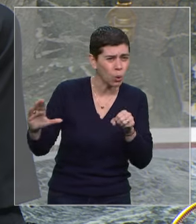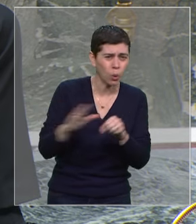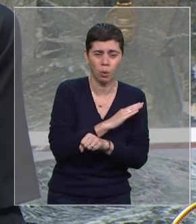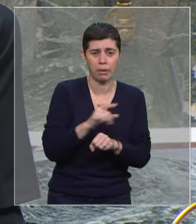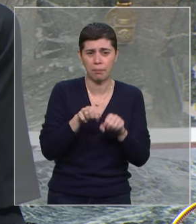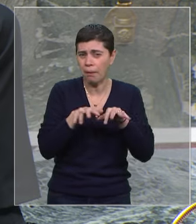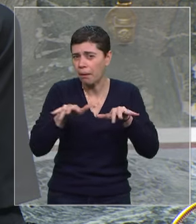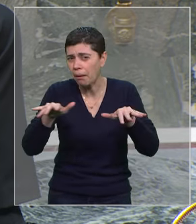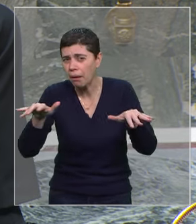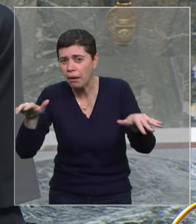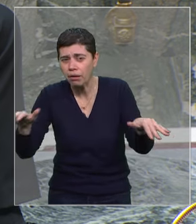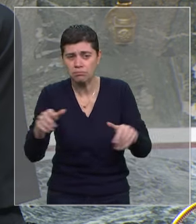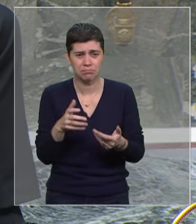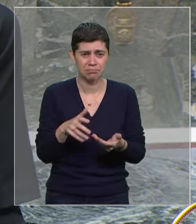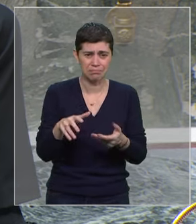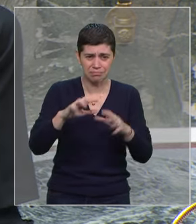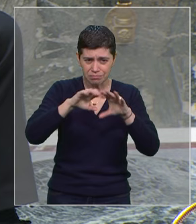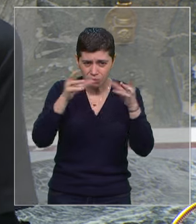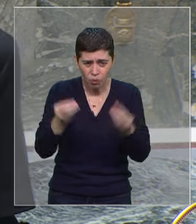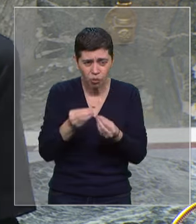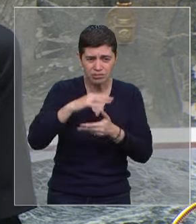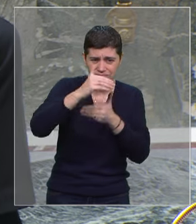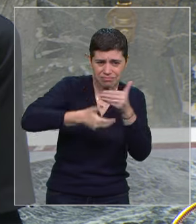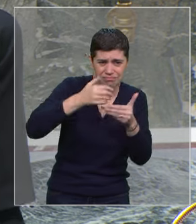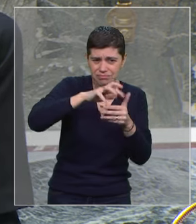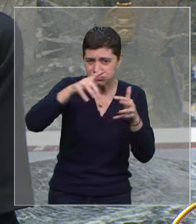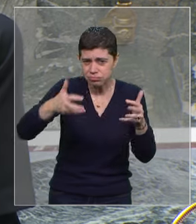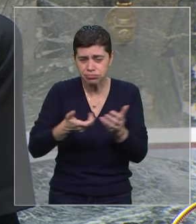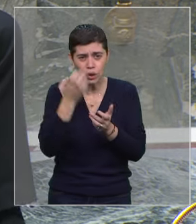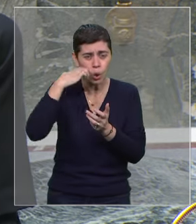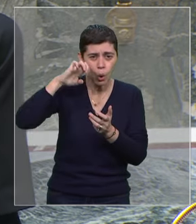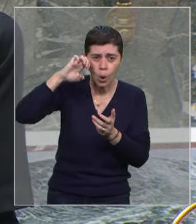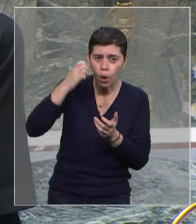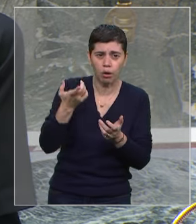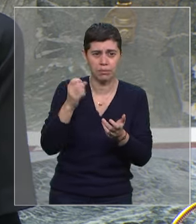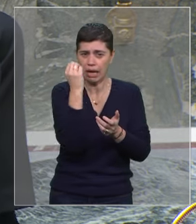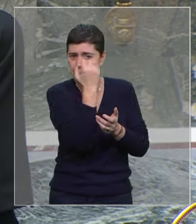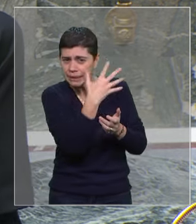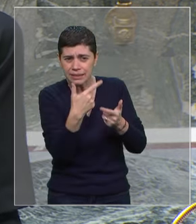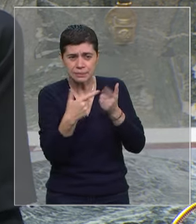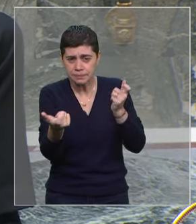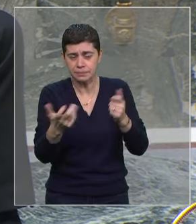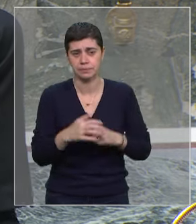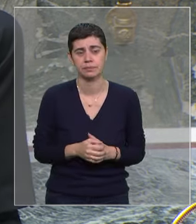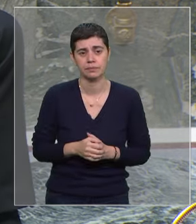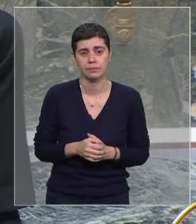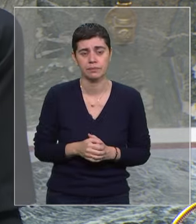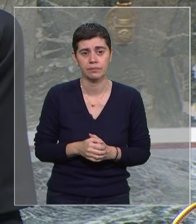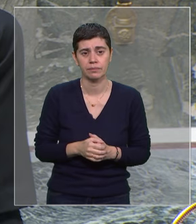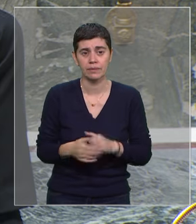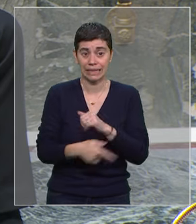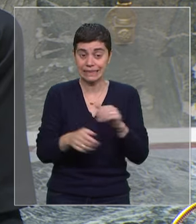attentats sont sur tous les territoires européens, occidentaux et internationaux et que la prégnance de cette menace